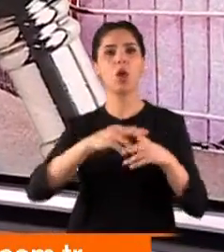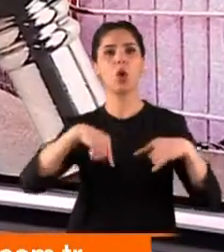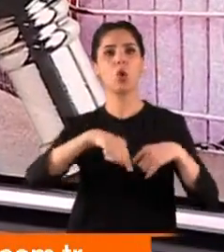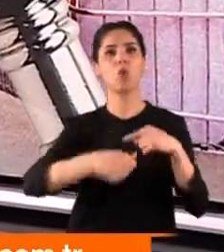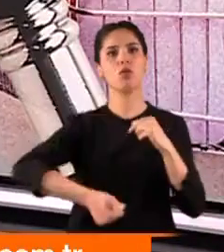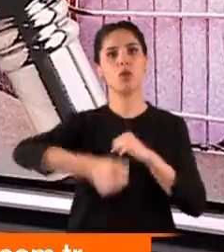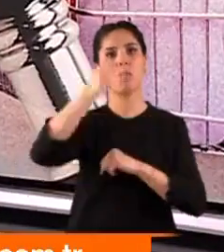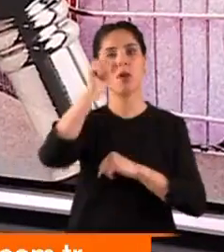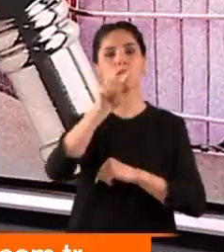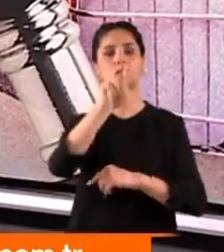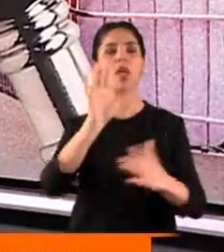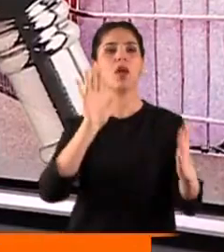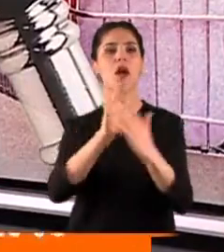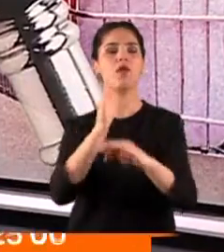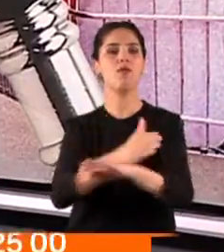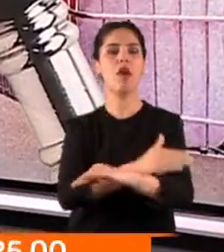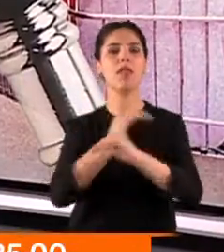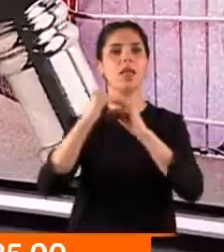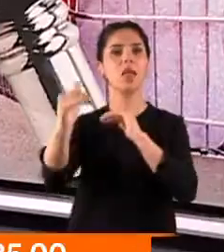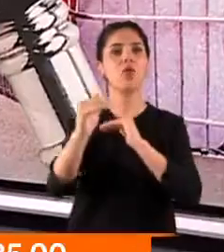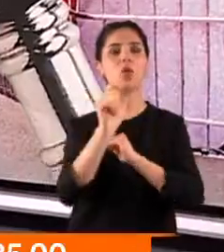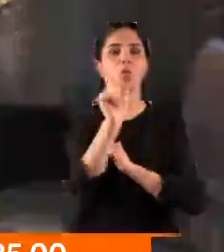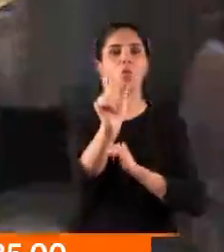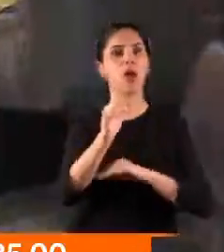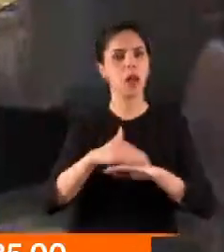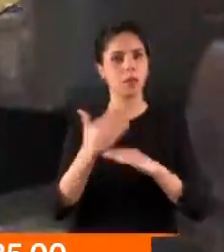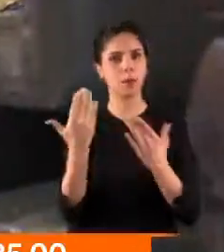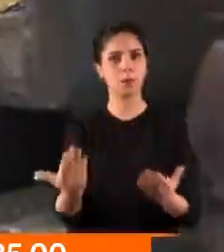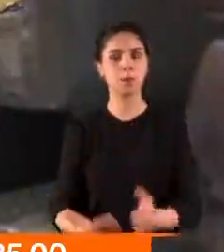bu duruma karşı vatandaşı uyardı.